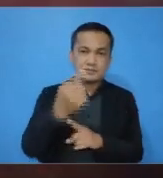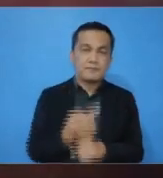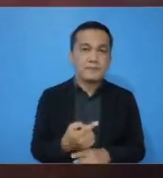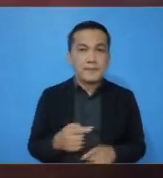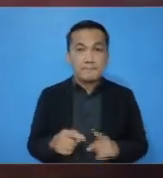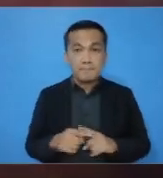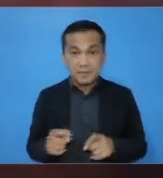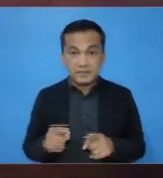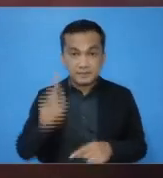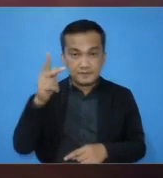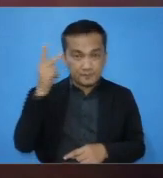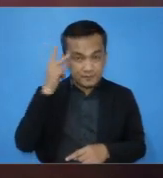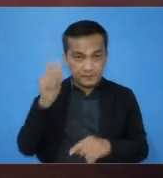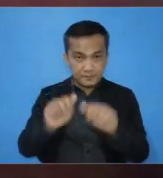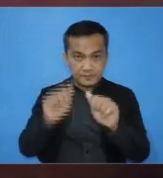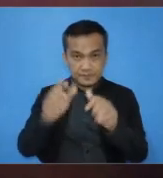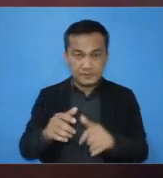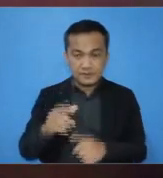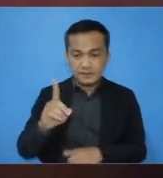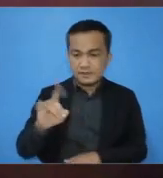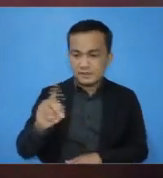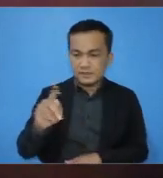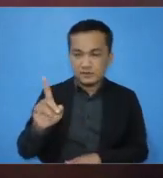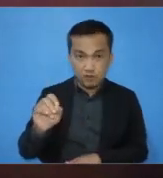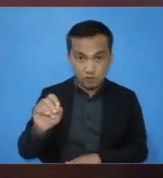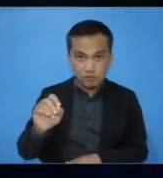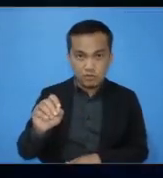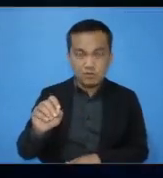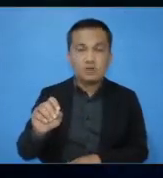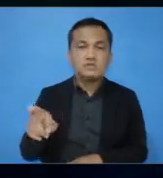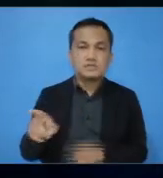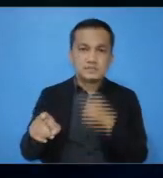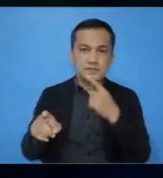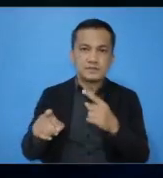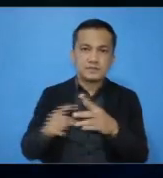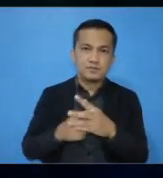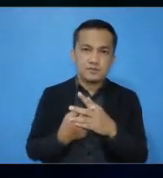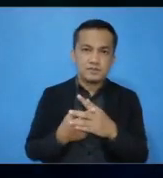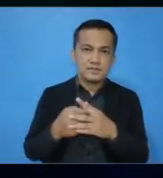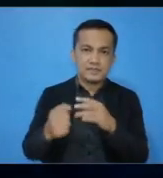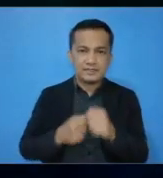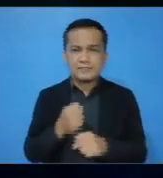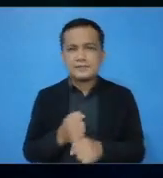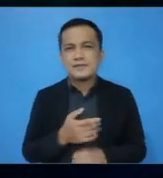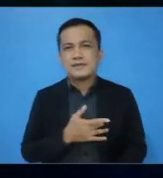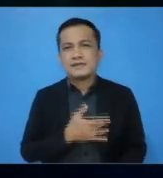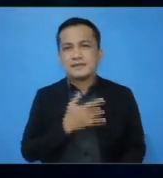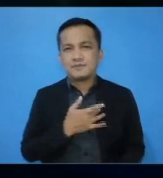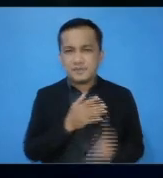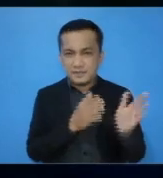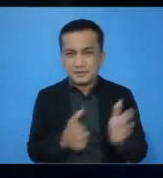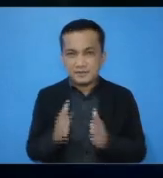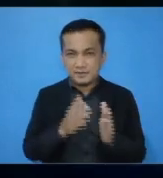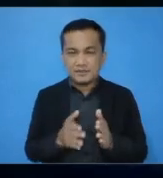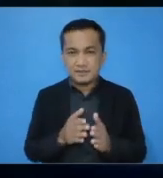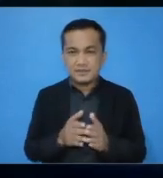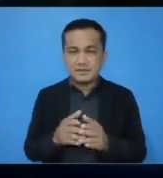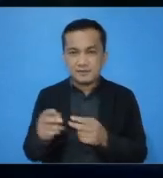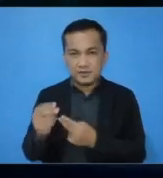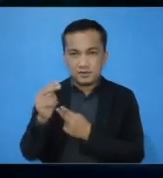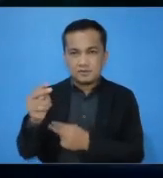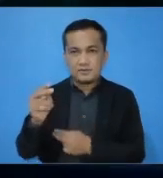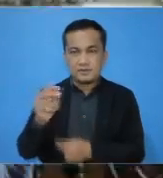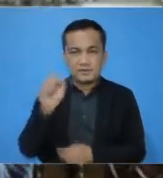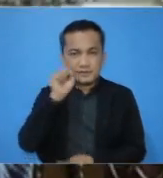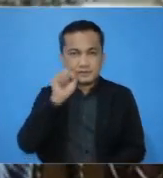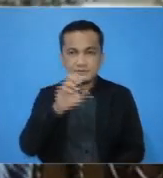political analyst na si Dindo Manhit, simula pa lang ng taon, ramdam na ang planong pagtakbo ni Inday. Yung palang